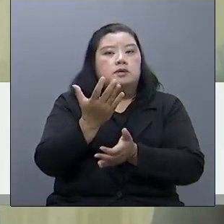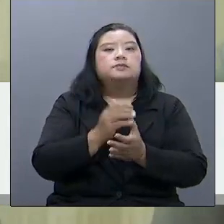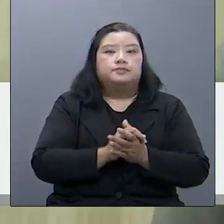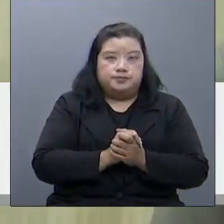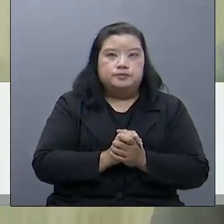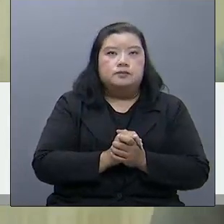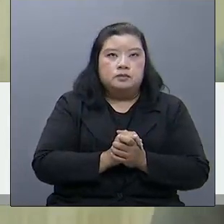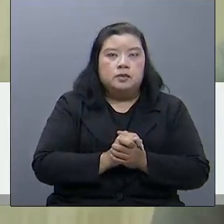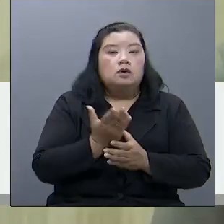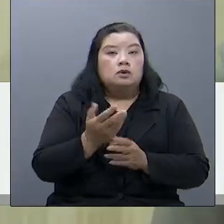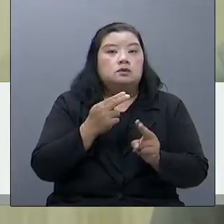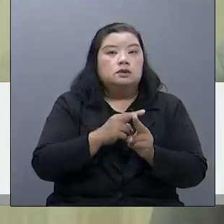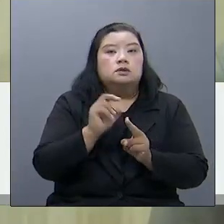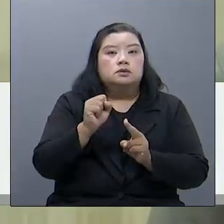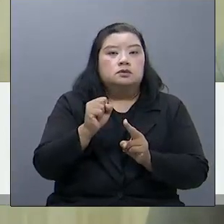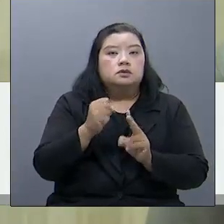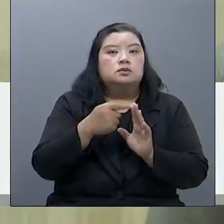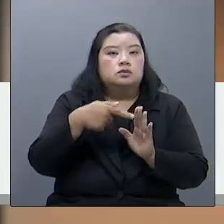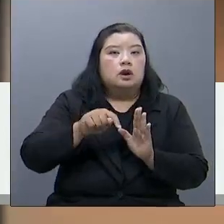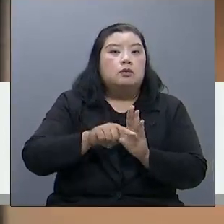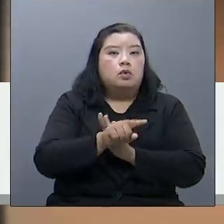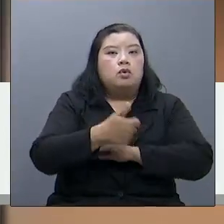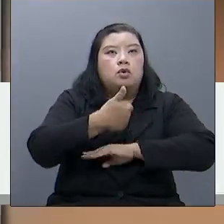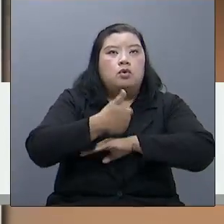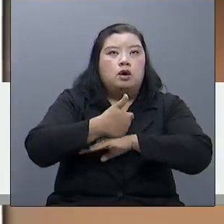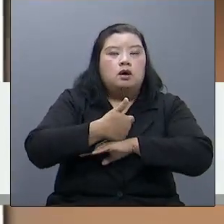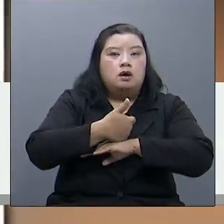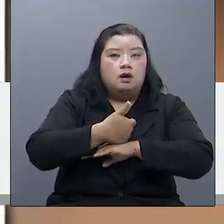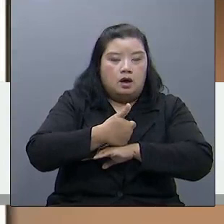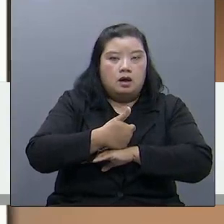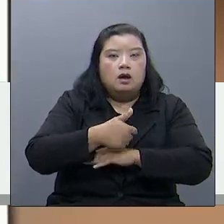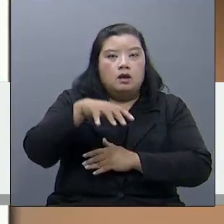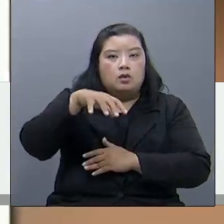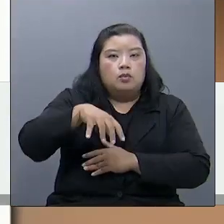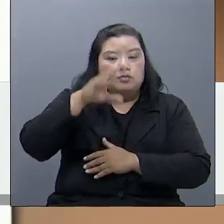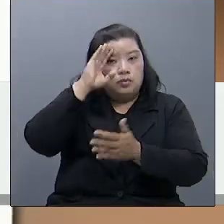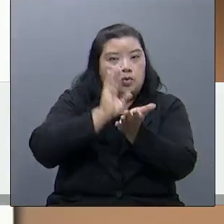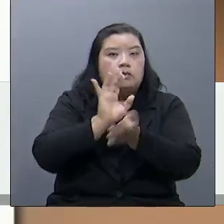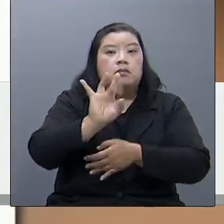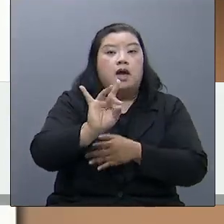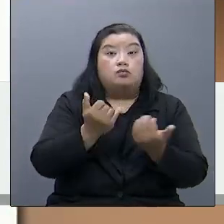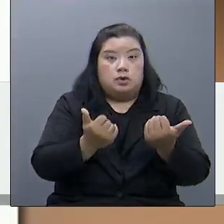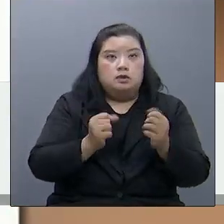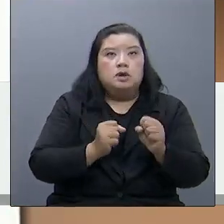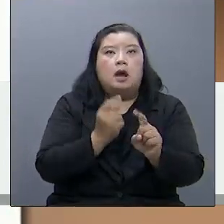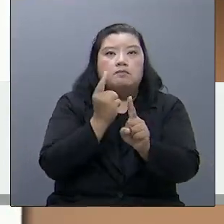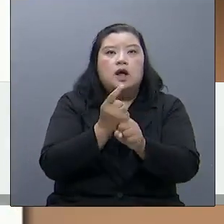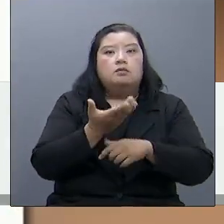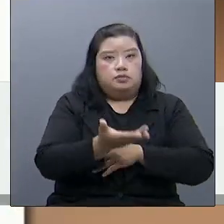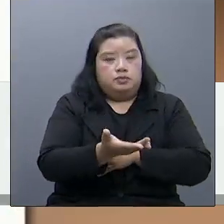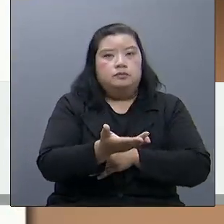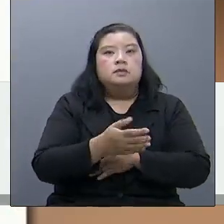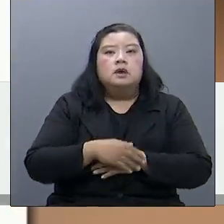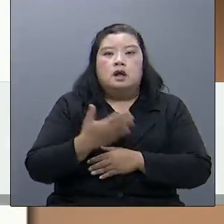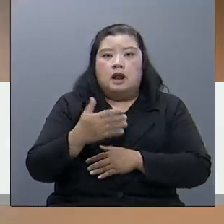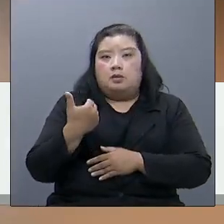พลตำรวจโทสุรพงษ์ถนอมจิตรผู้บัญชาการตำรวจภูธรภาค 8เปิดเผยว่าตอนนี้อยู่ระหว่างเร่งติดตามตัวโดยแบ่ง